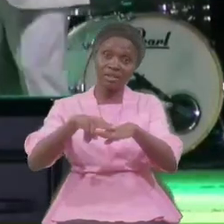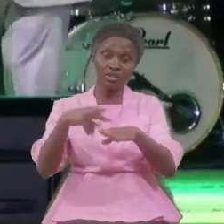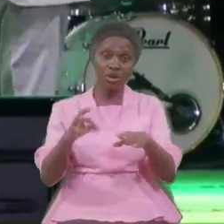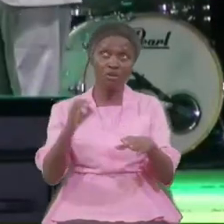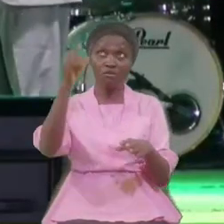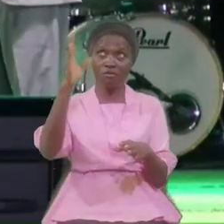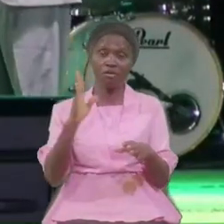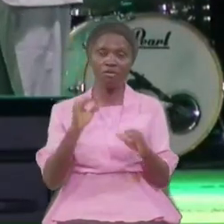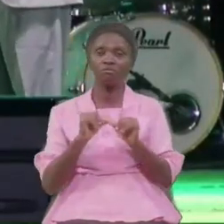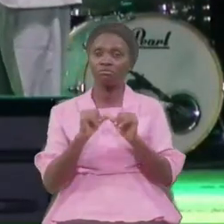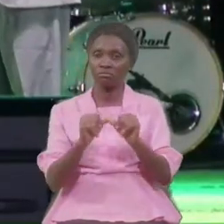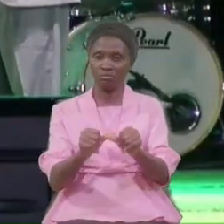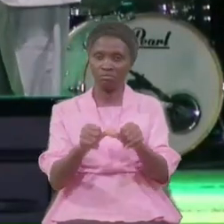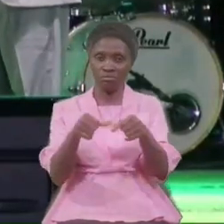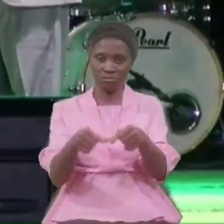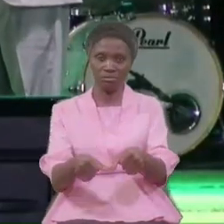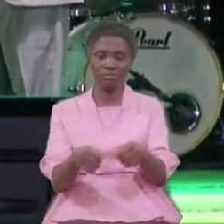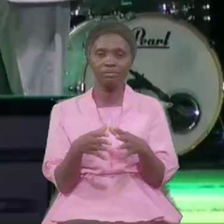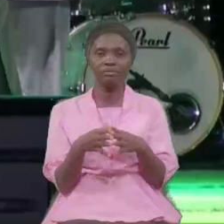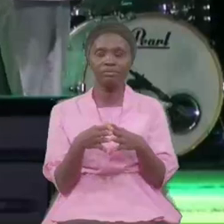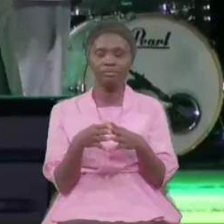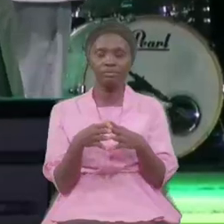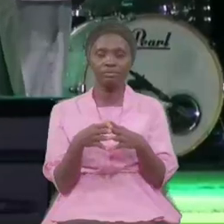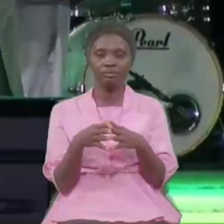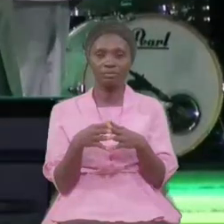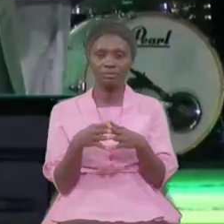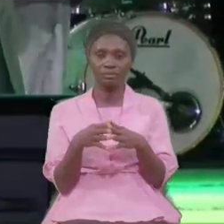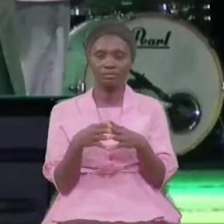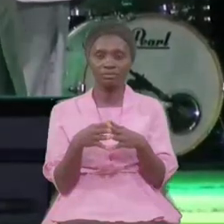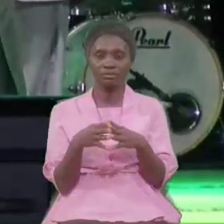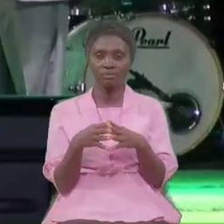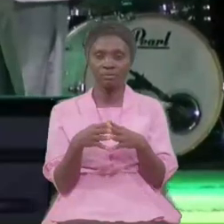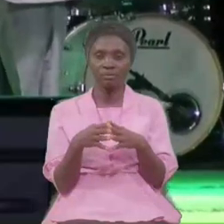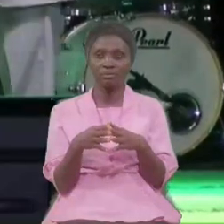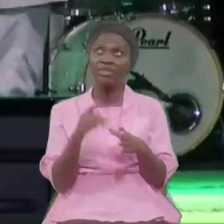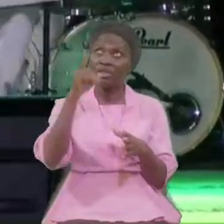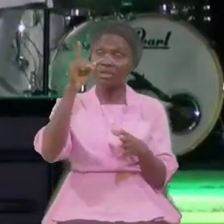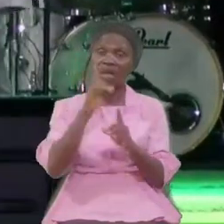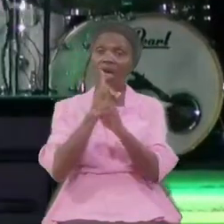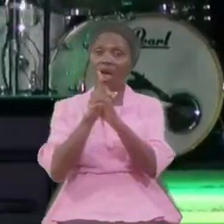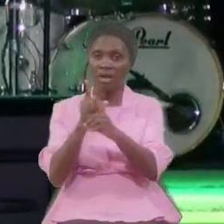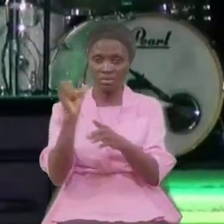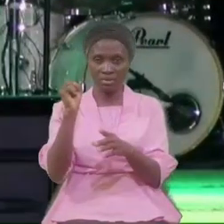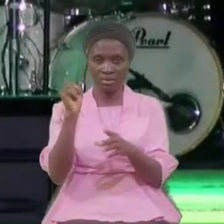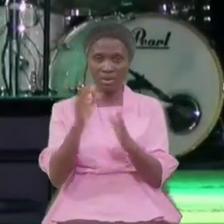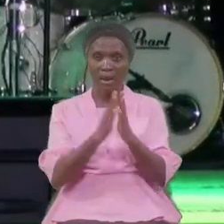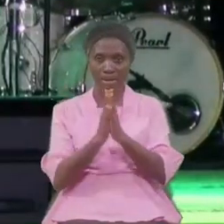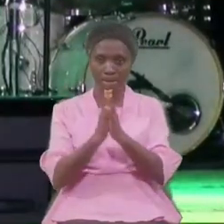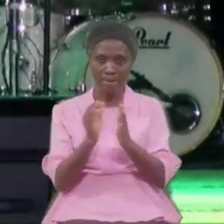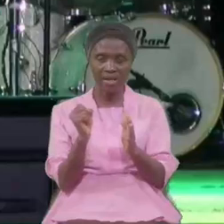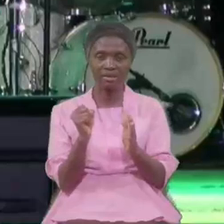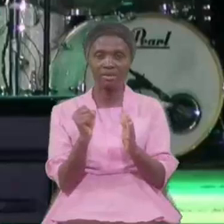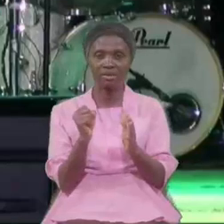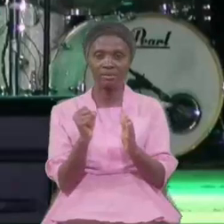Dès le commencement jusqu'à la fin, la nature de Dieu demeure la même. Dieu exauce la